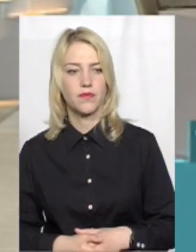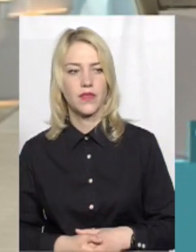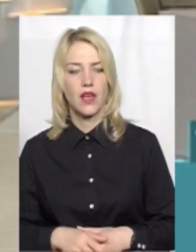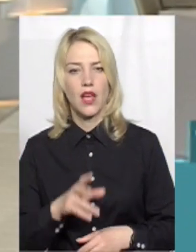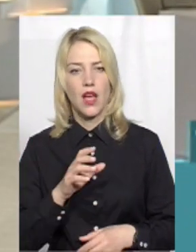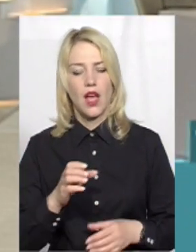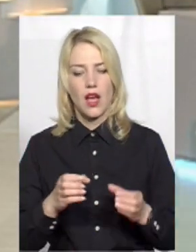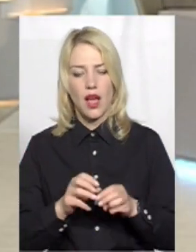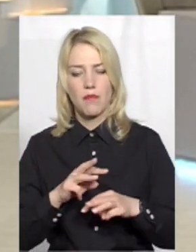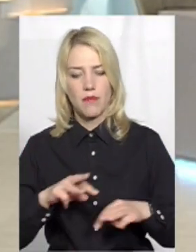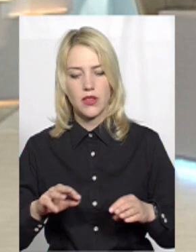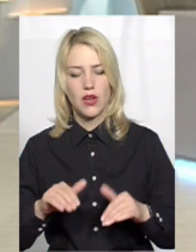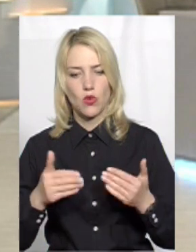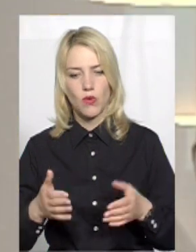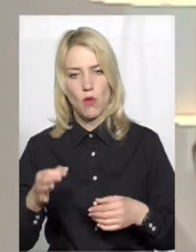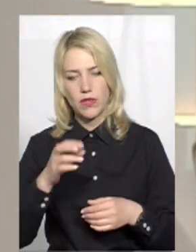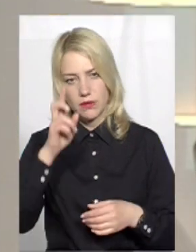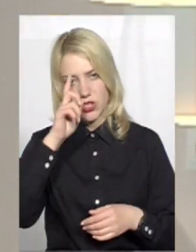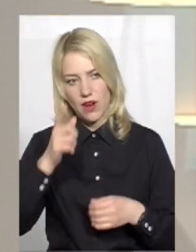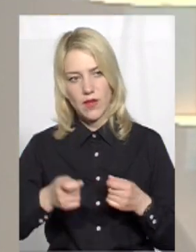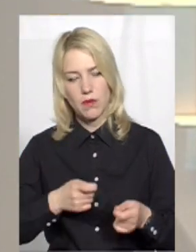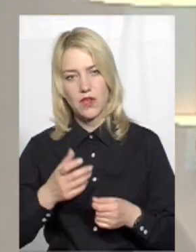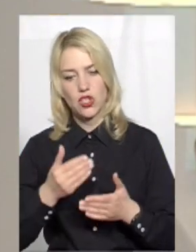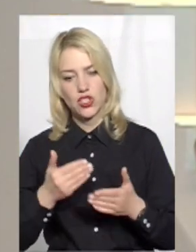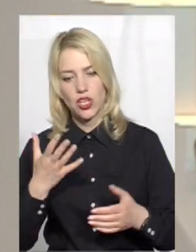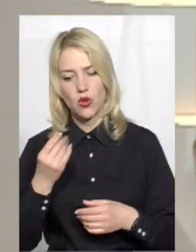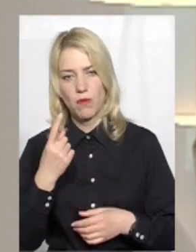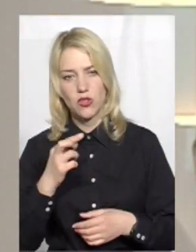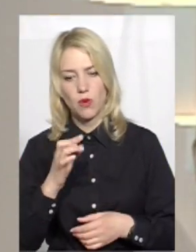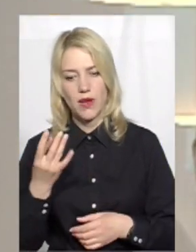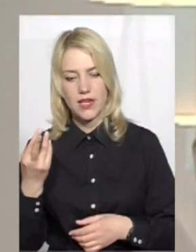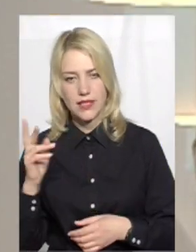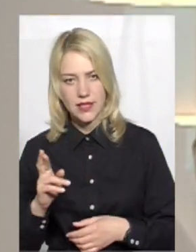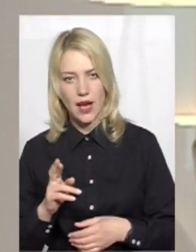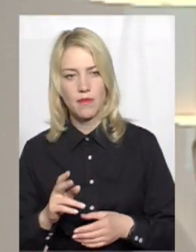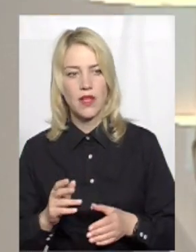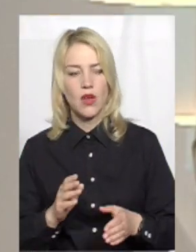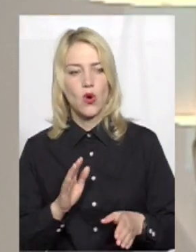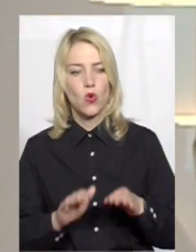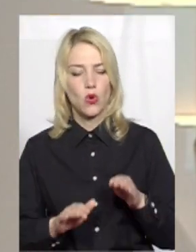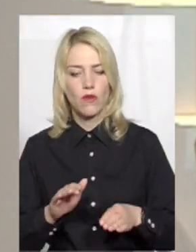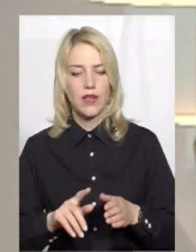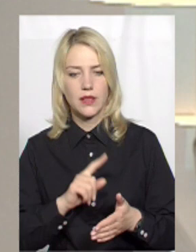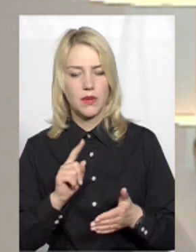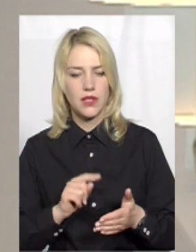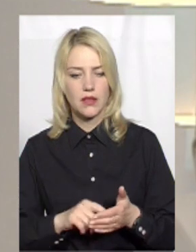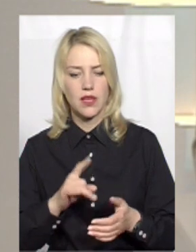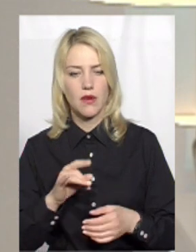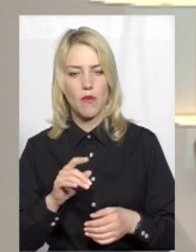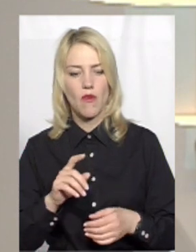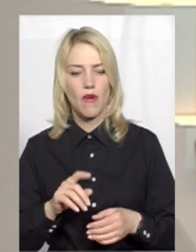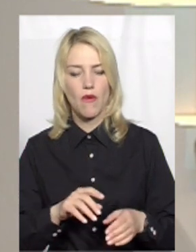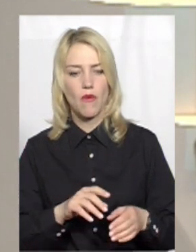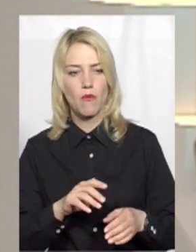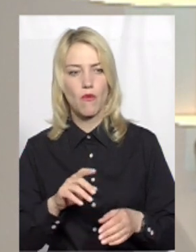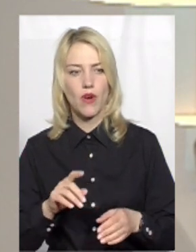Кабмін рекомендував обласним державним адміністраціям ще до 1 березня урегулювати вопрос з утворенням